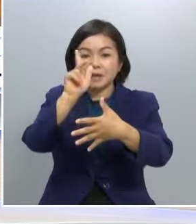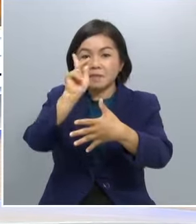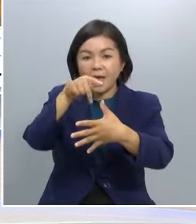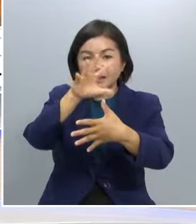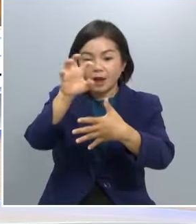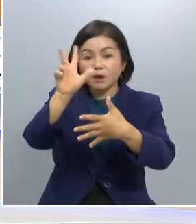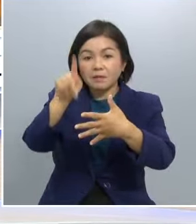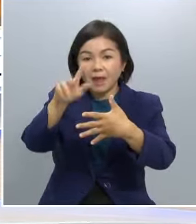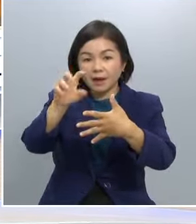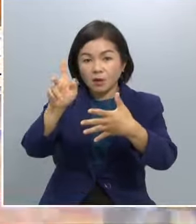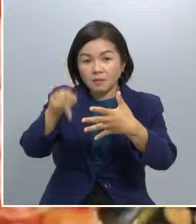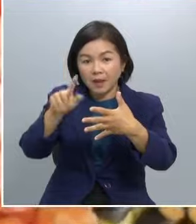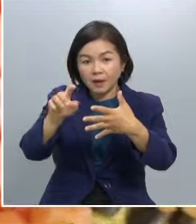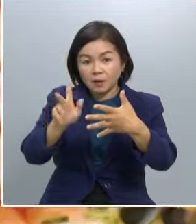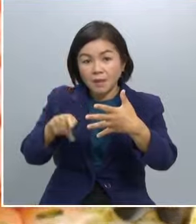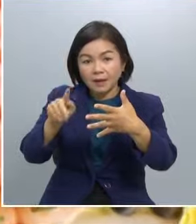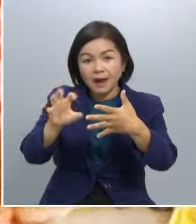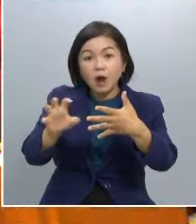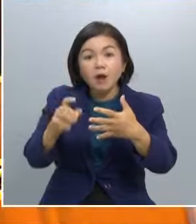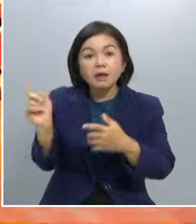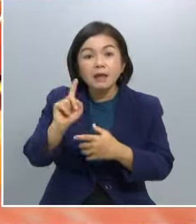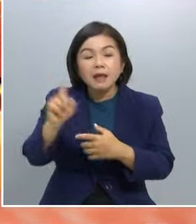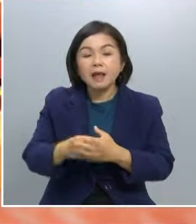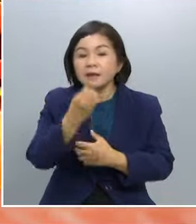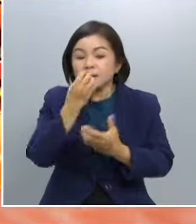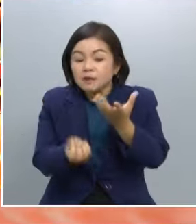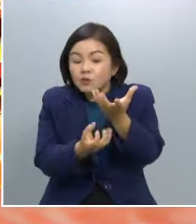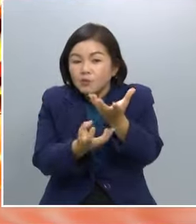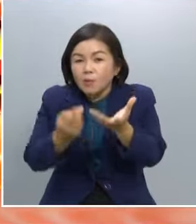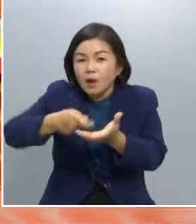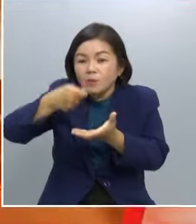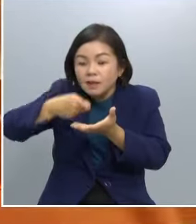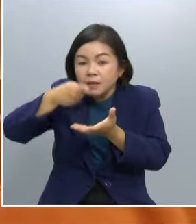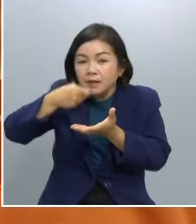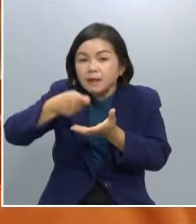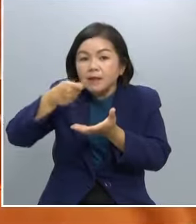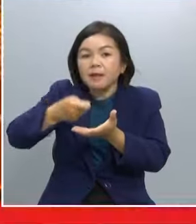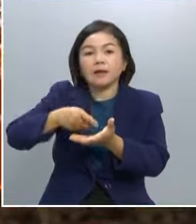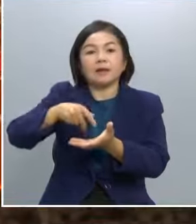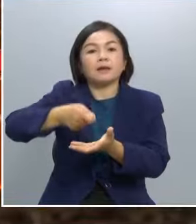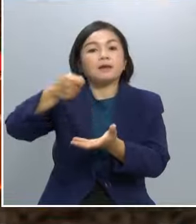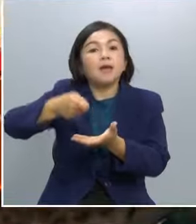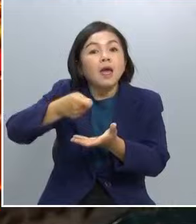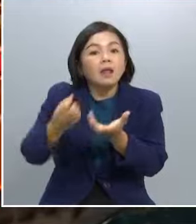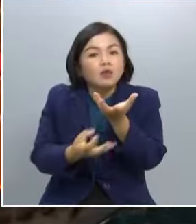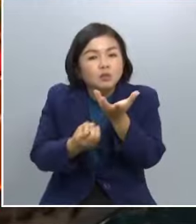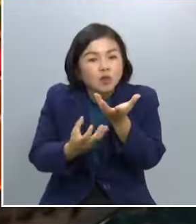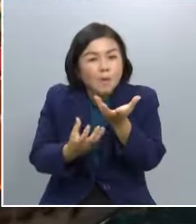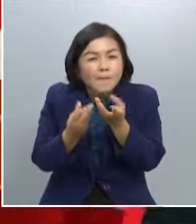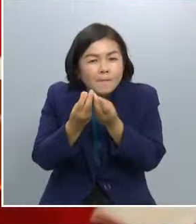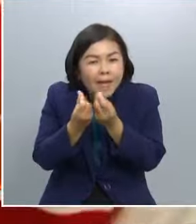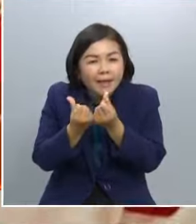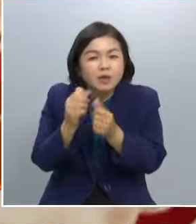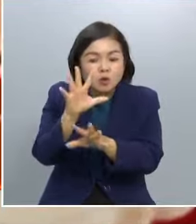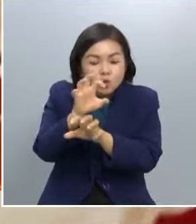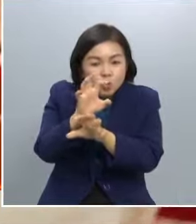นะคะโปรโมชั่นใหม่จากMKหม้อไฟแซ่บอร่อยซีดตามใจแซ่บได้ทั้งซุปต้มยำมันกุ้งและ